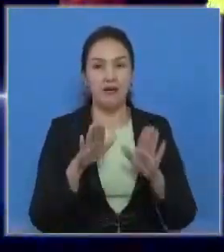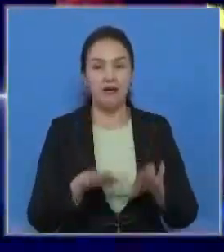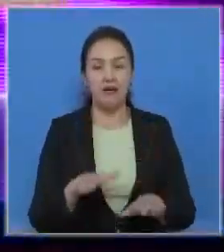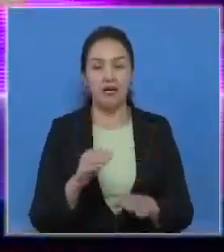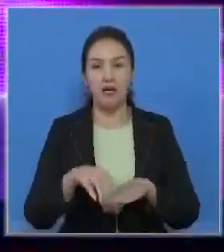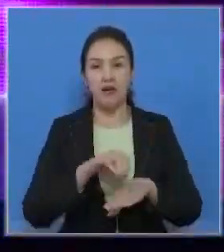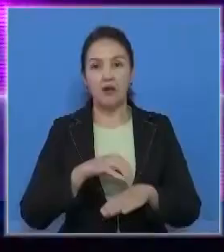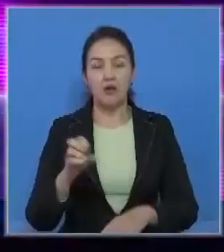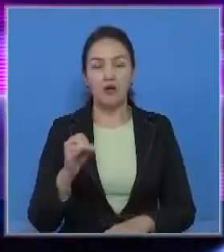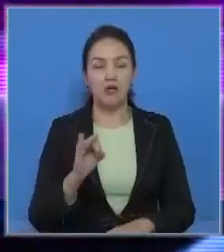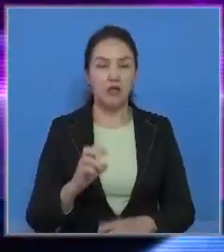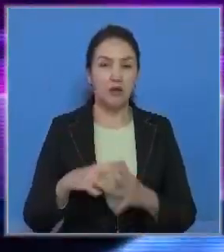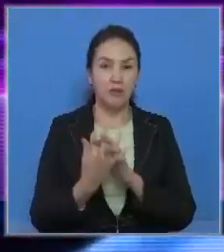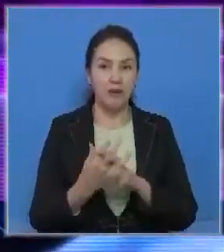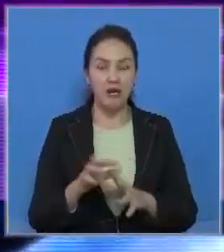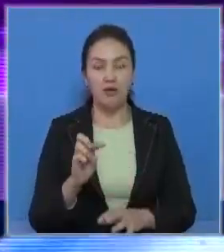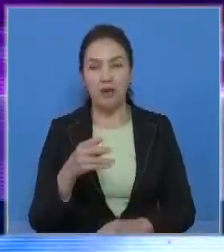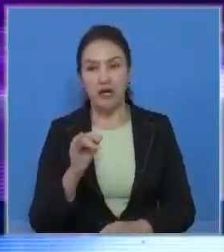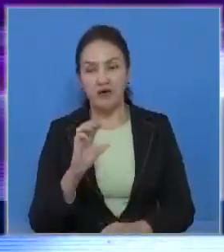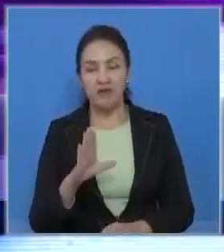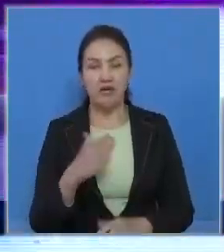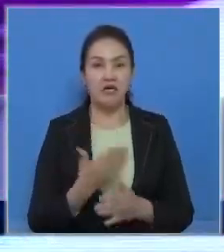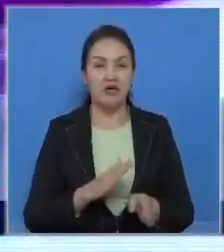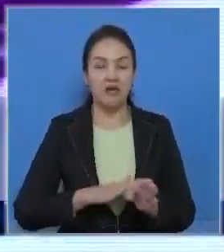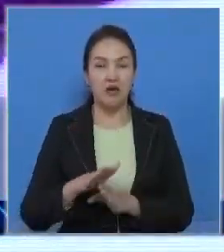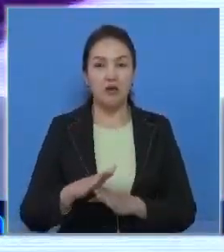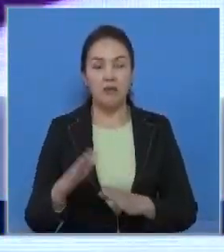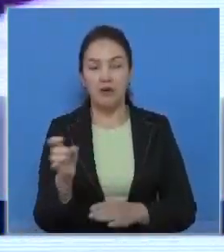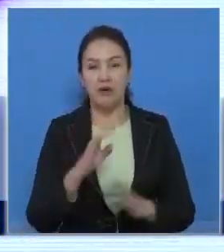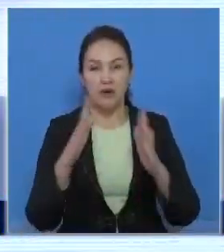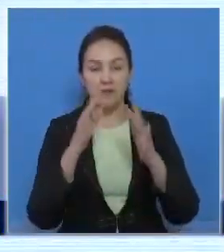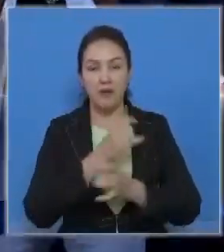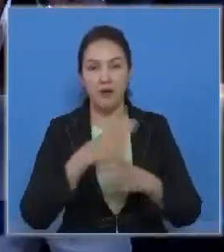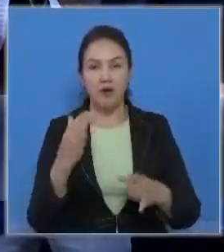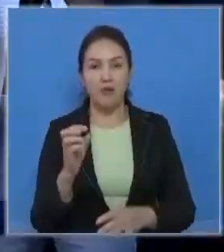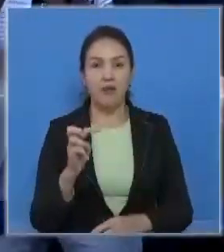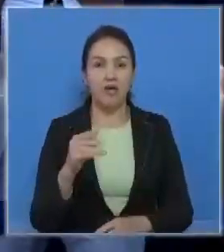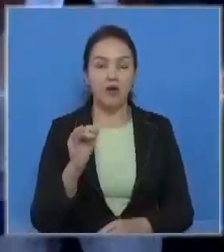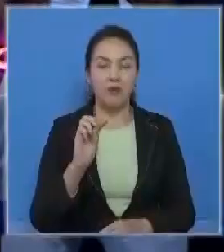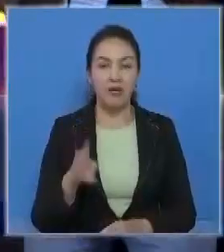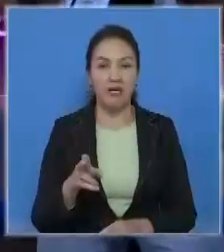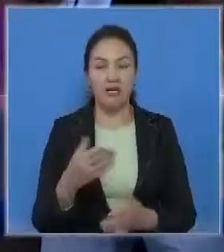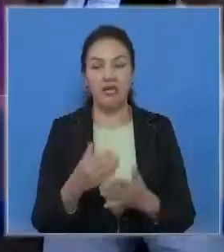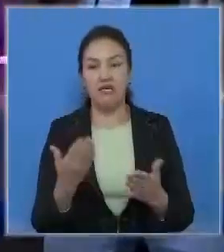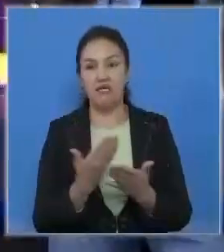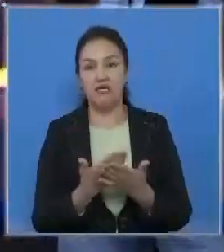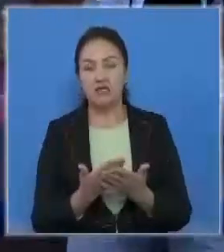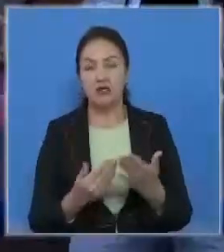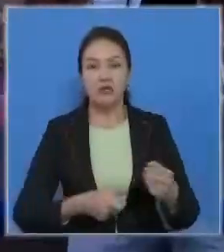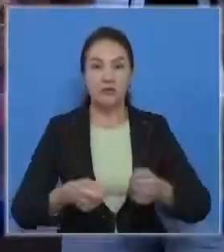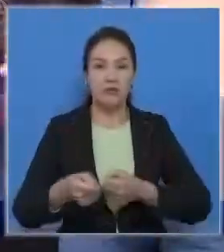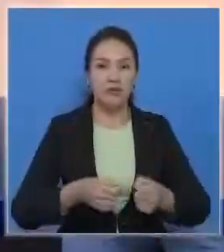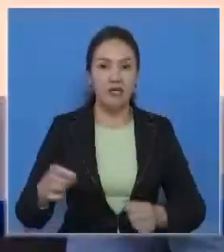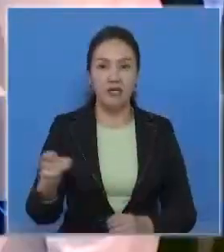заняли мы будем как-то узкого сельского округа бакытбек усмаханов исполнитель районного дома культуры Асылбек Серик болсын которые место досталось